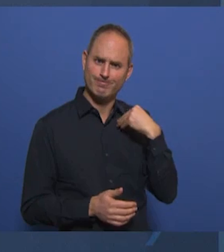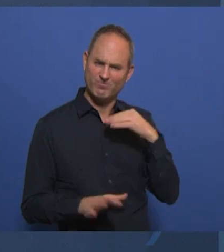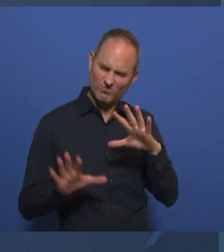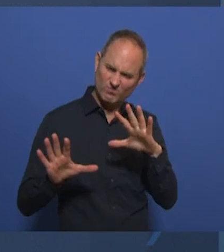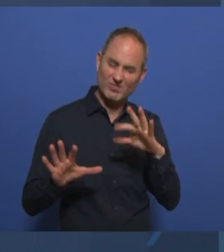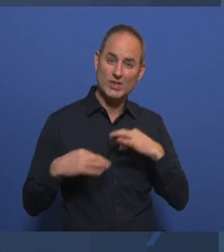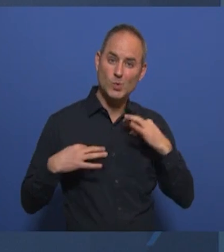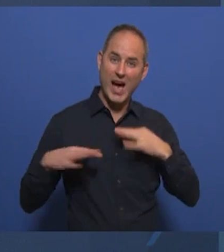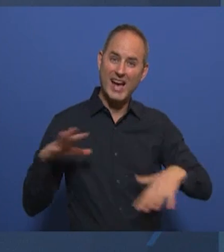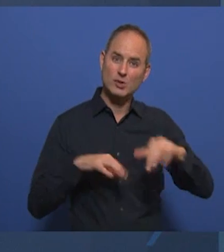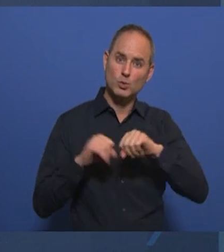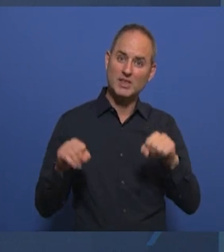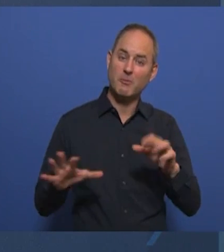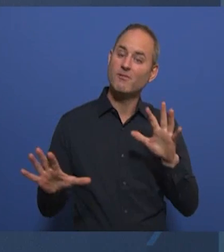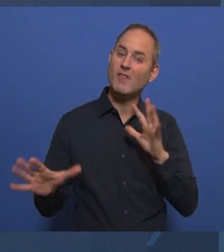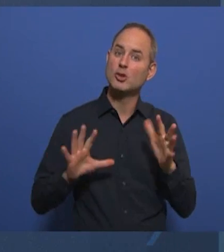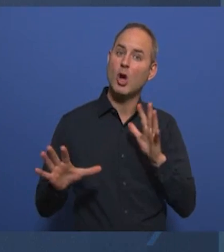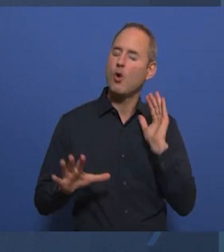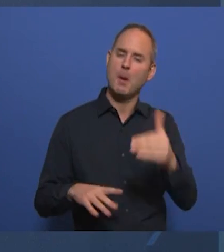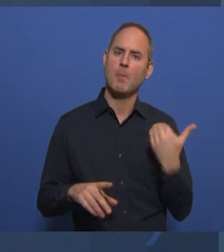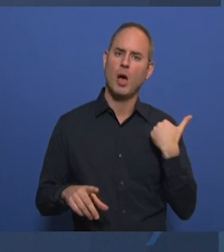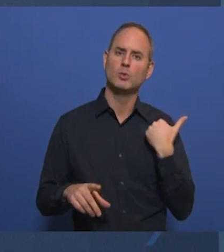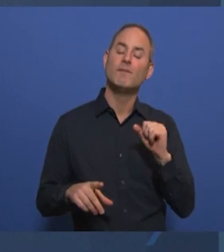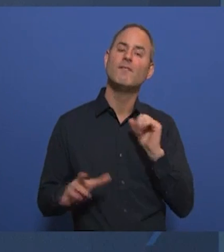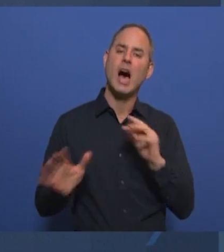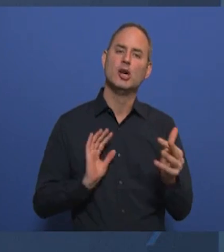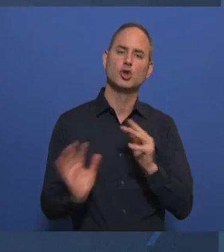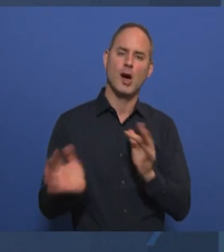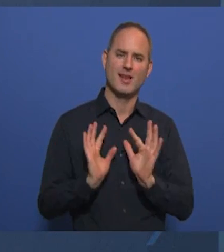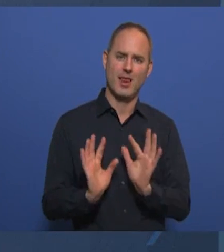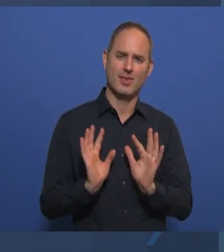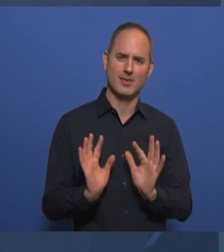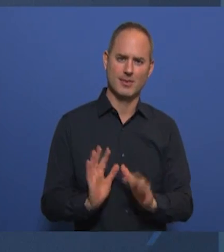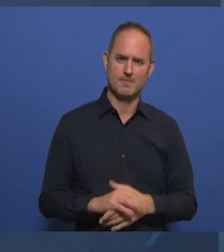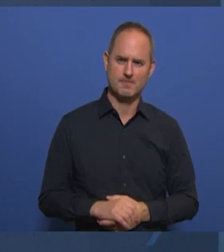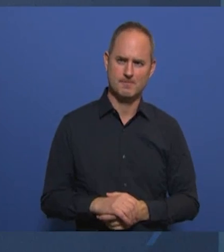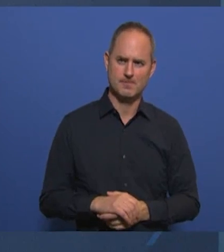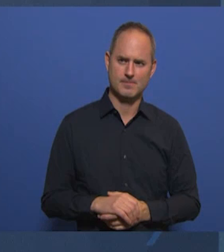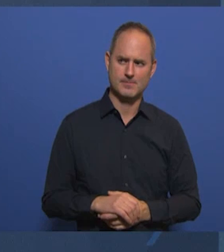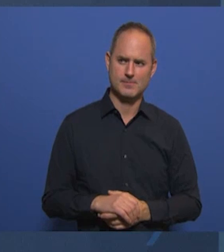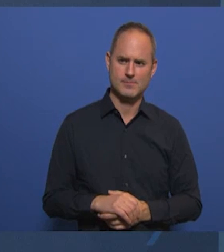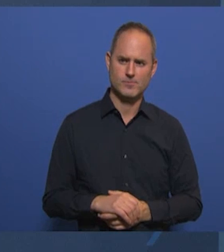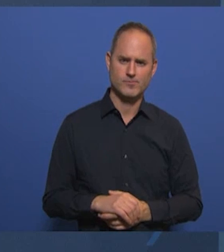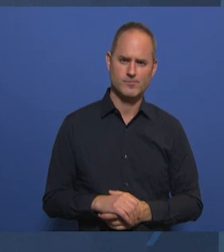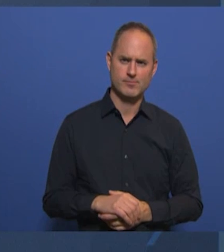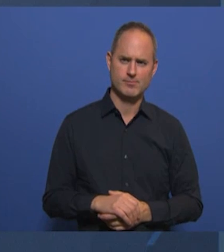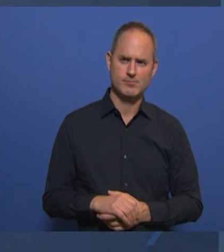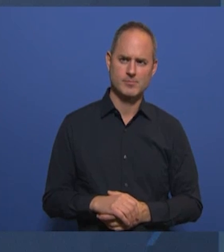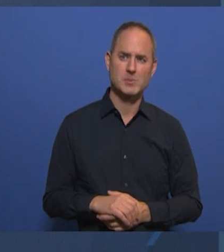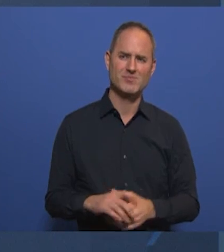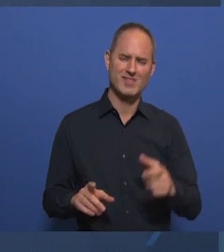für möglich. Der Expertenrat hat in dieser Lage eine klare Mahnung ausgesprochen.